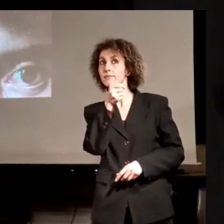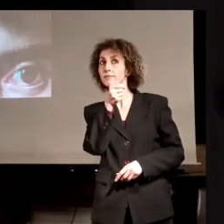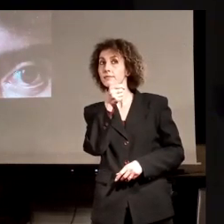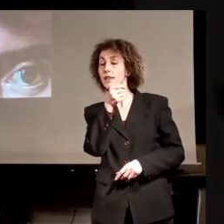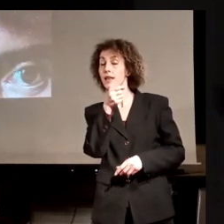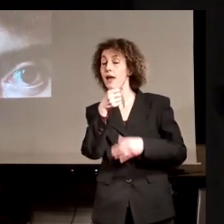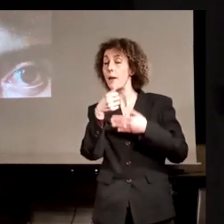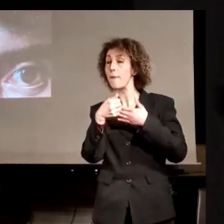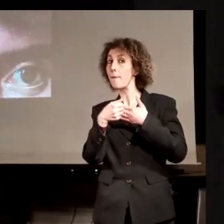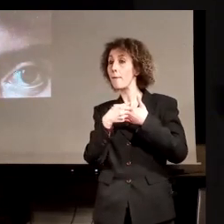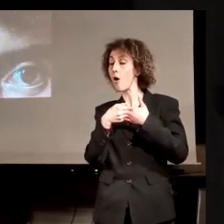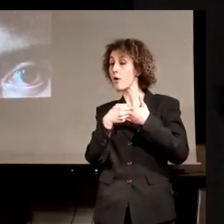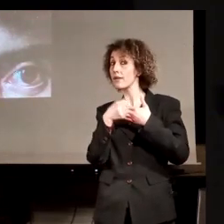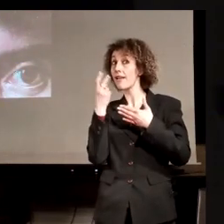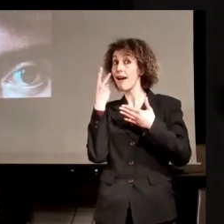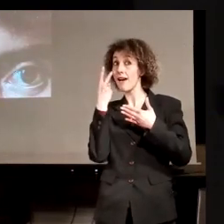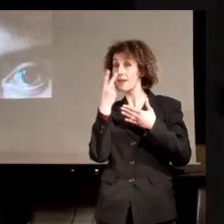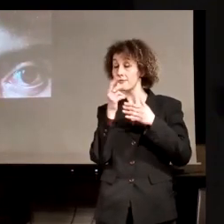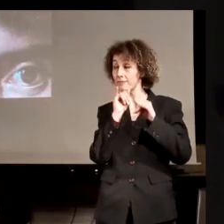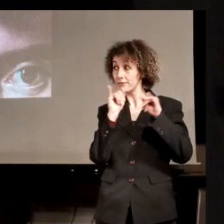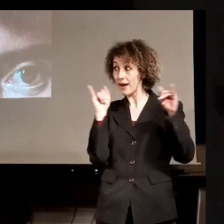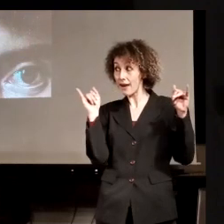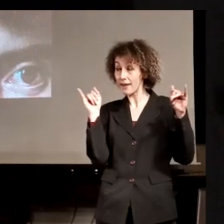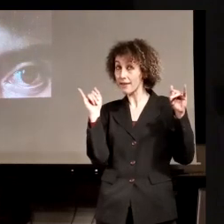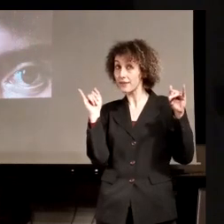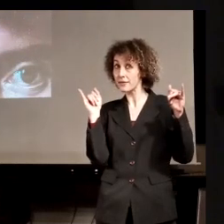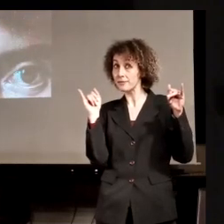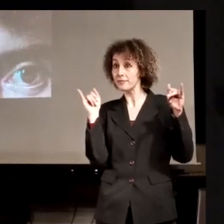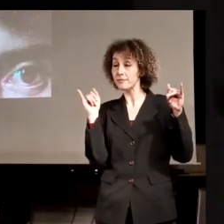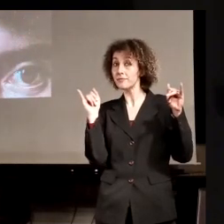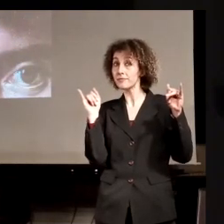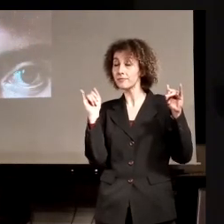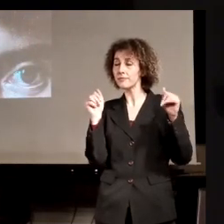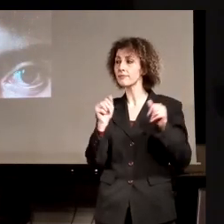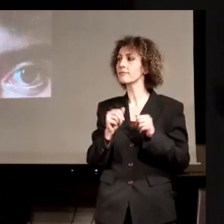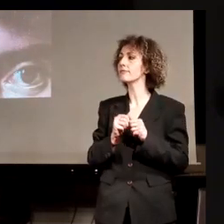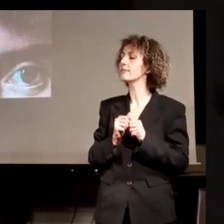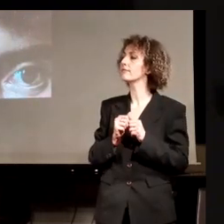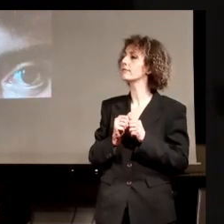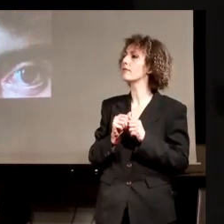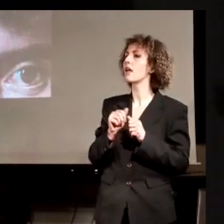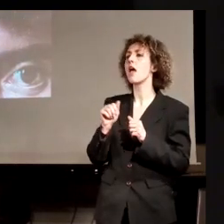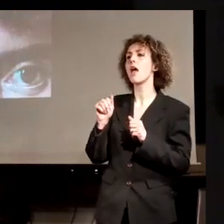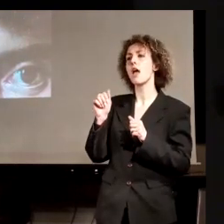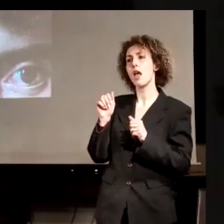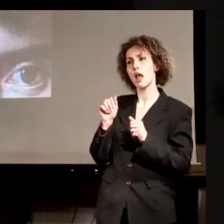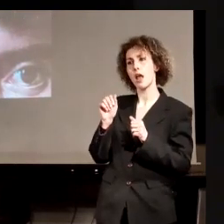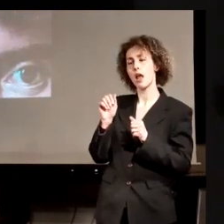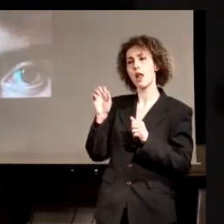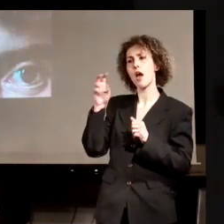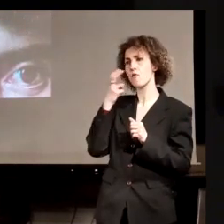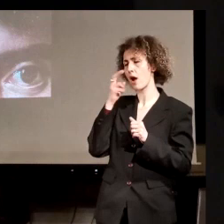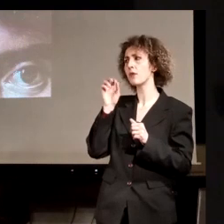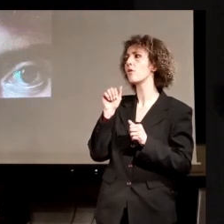avete mai notato quella porta chiese e alla risposta affermativa del compagno